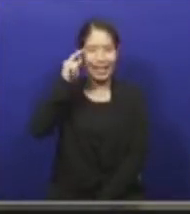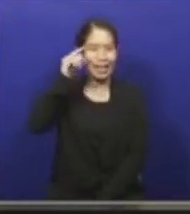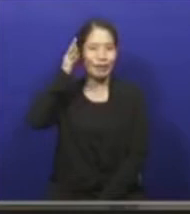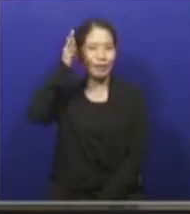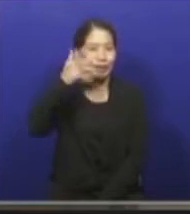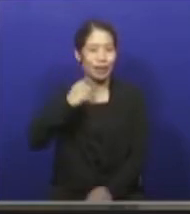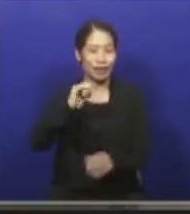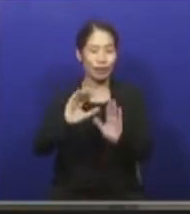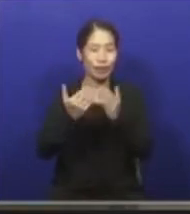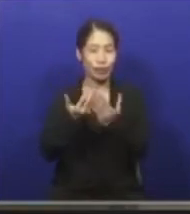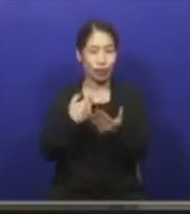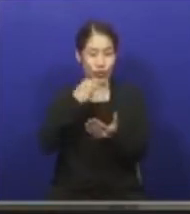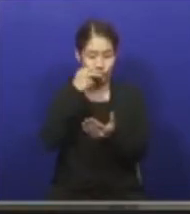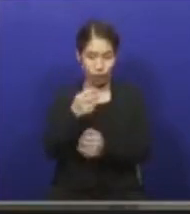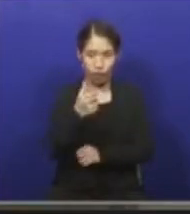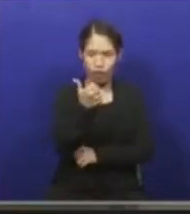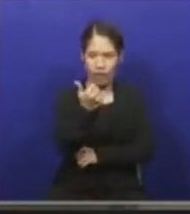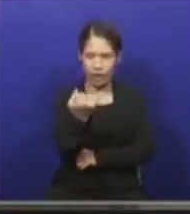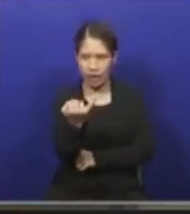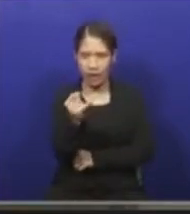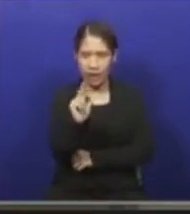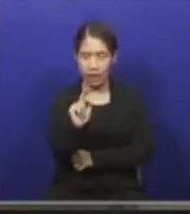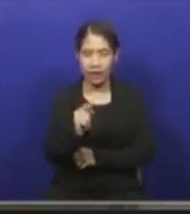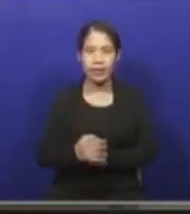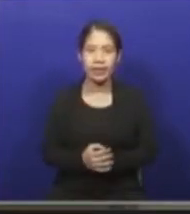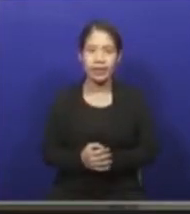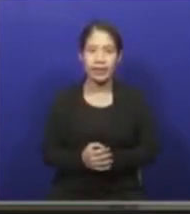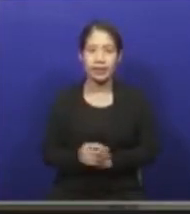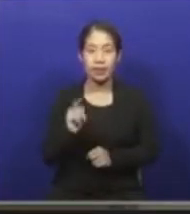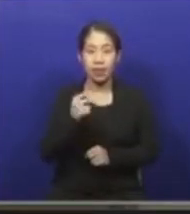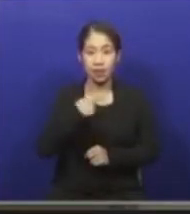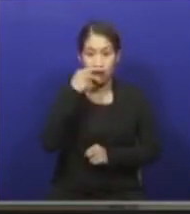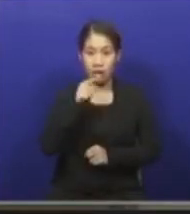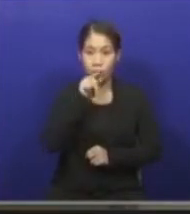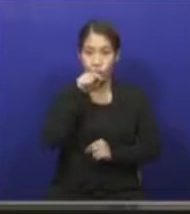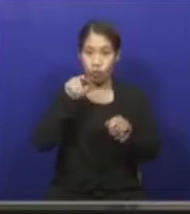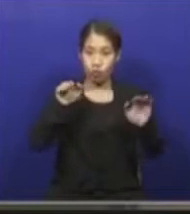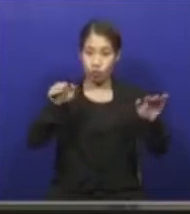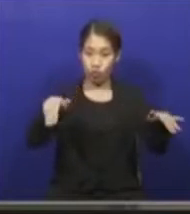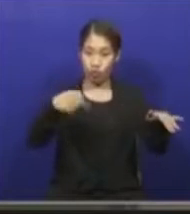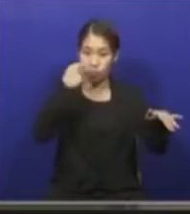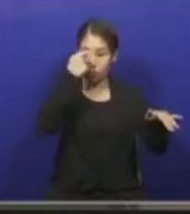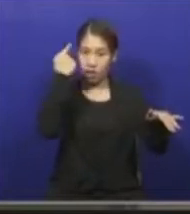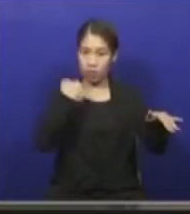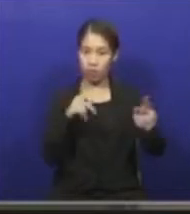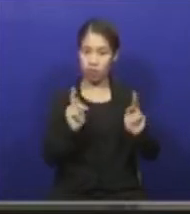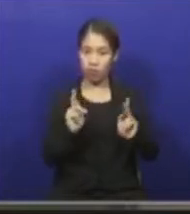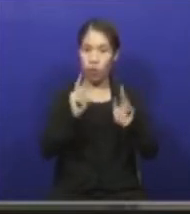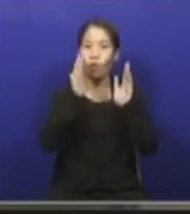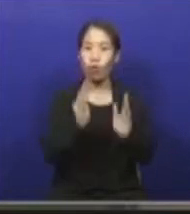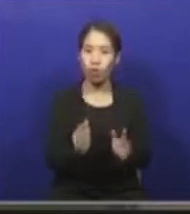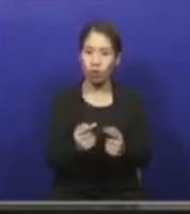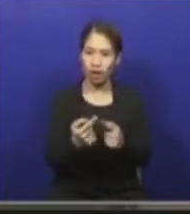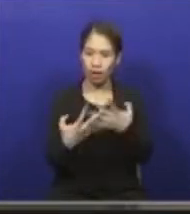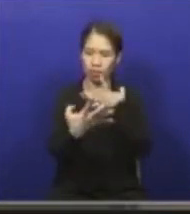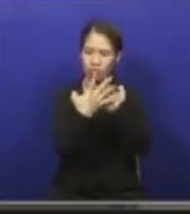ได้สังเกตเห็นทั้งข้อดีและข้อเสียของลุงบานและน้าแทนครับนั่นก็คือเขาเห็นว่านกกานั้นกลัวคนไม่ได้กลัวตาข่ายแต่ครั้นจะล้อ